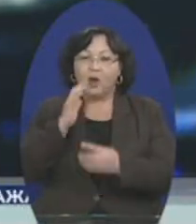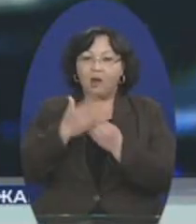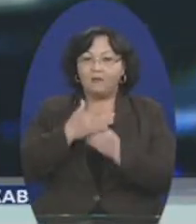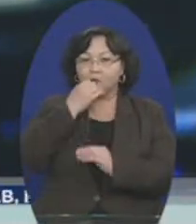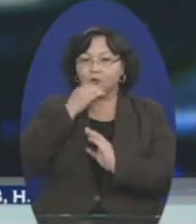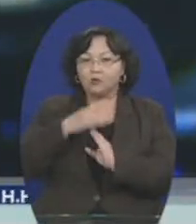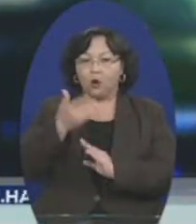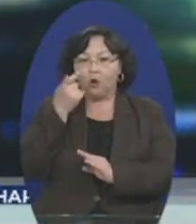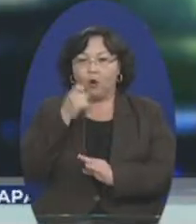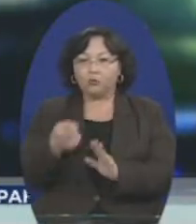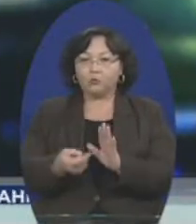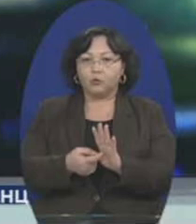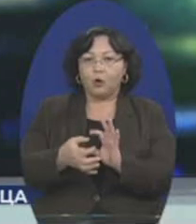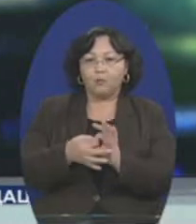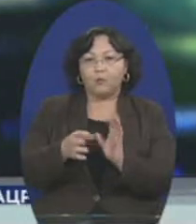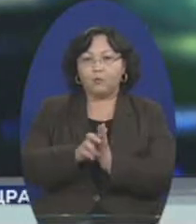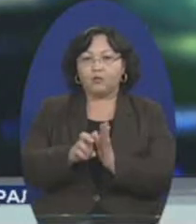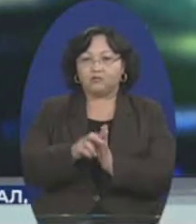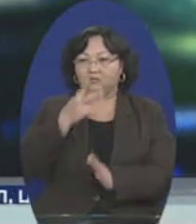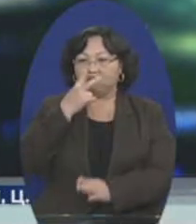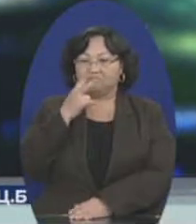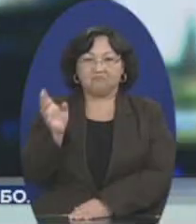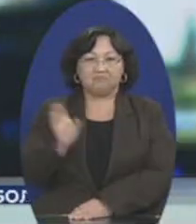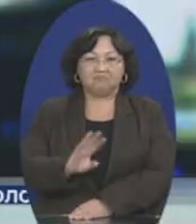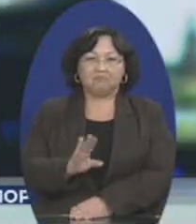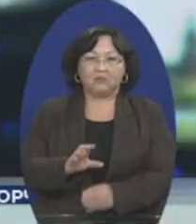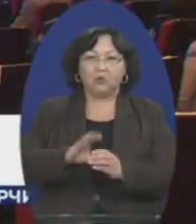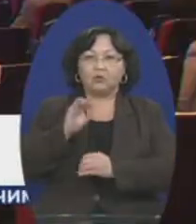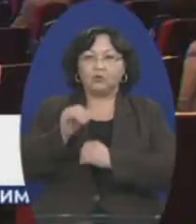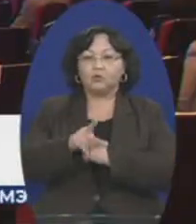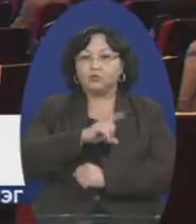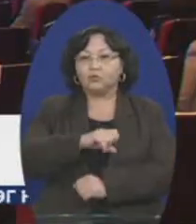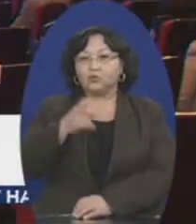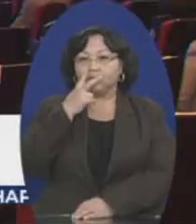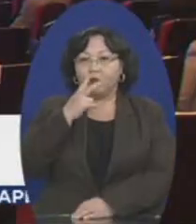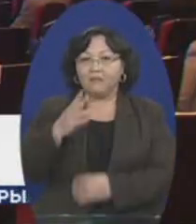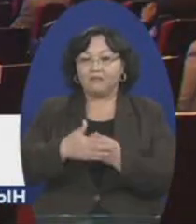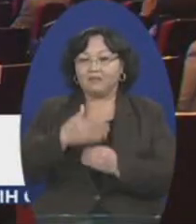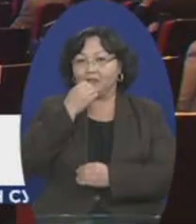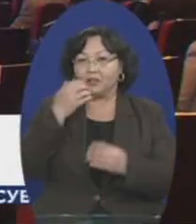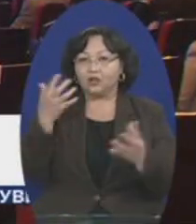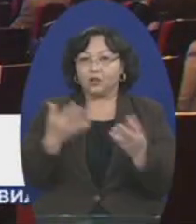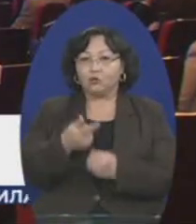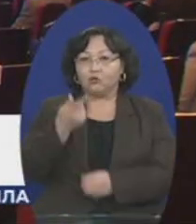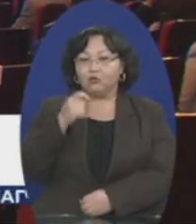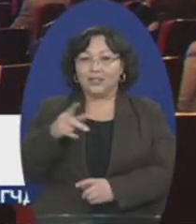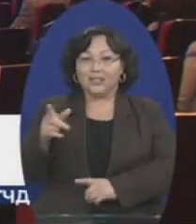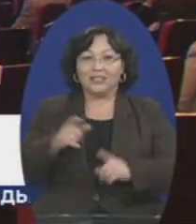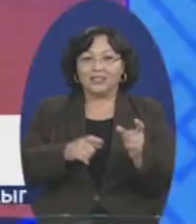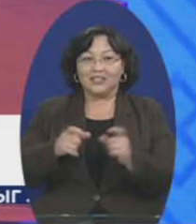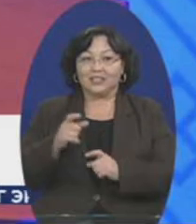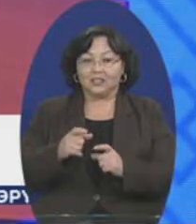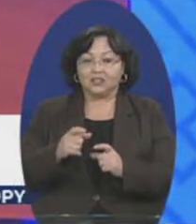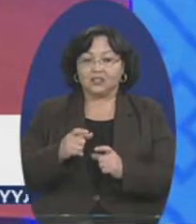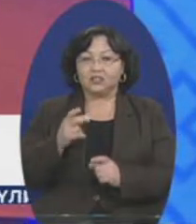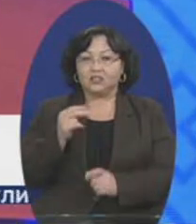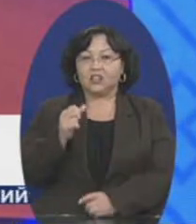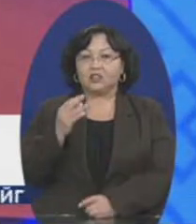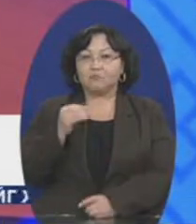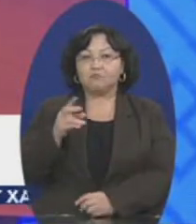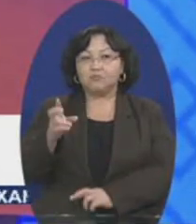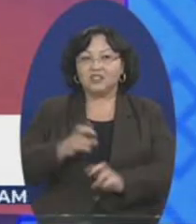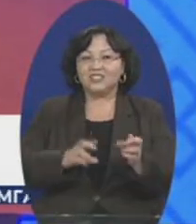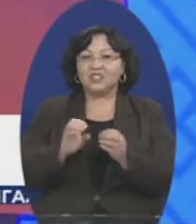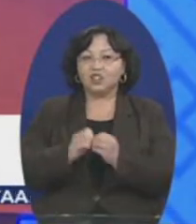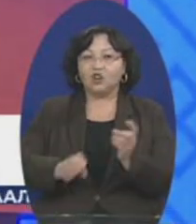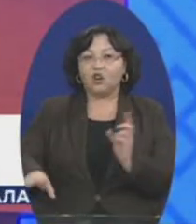дүгнэх оновчгүй гэдгийг олон улсын судлаачид хэлдэг. За авилгыг бууруулах хамгийн чухал үзүүлэлт нь эдийн засгийн чадамж буюу бизнес эрхлэх таатай